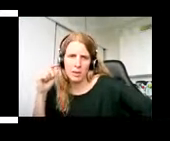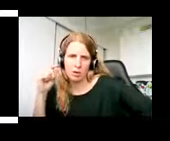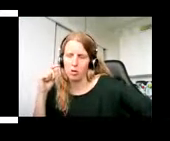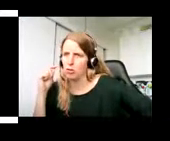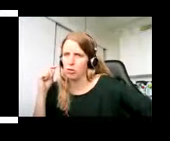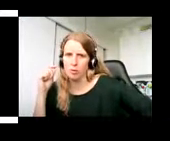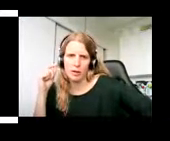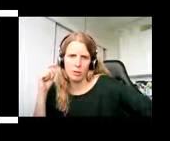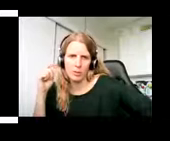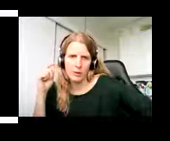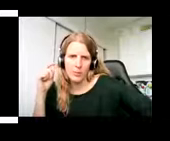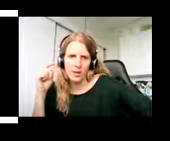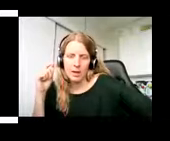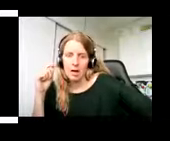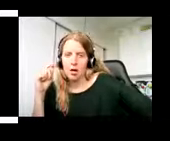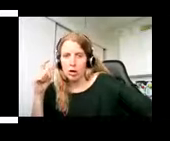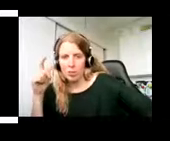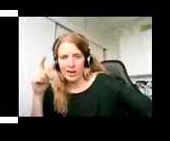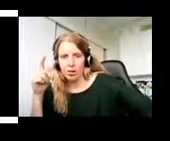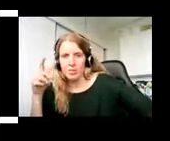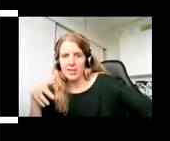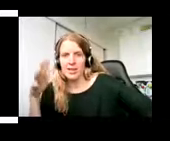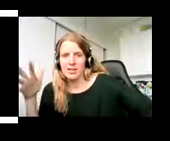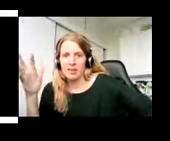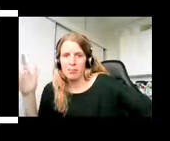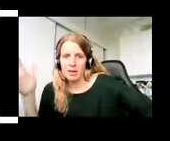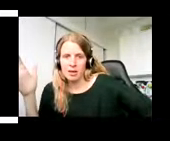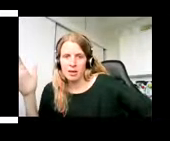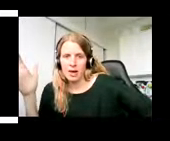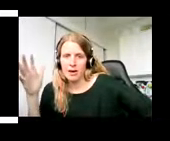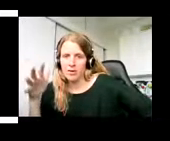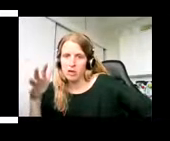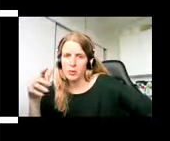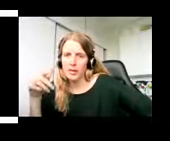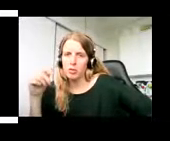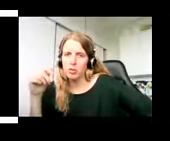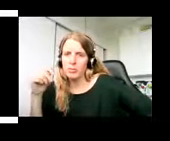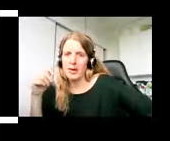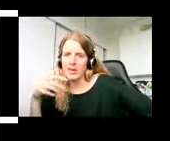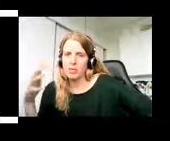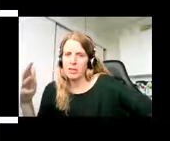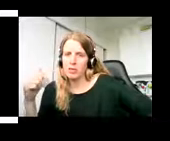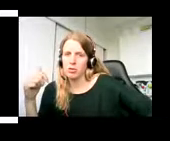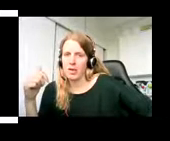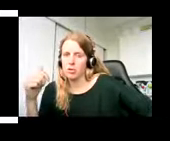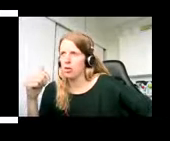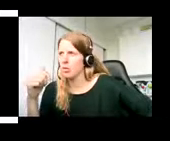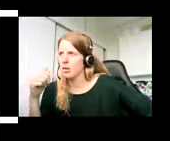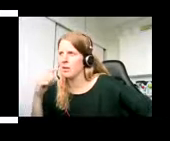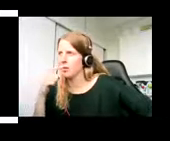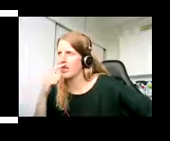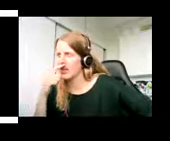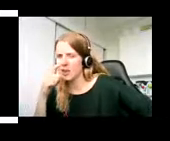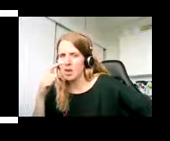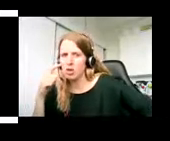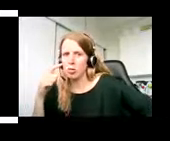wat mee, zodat je goed voorbereid bent. Ook belangrijk om met die externe partner af te spreken hoe die maatregelen precies voldaan kunnen worden.